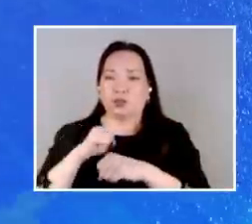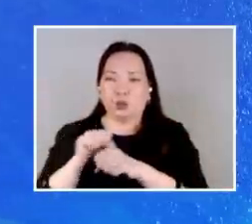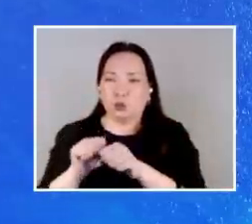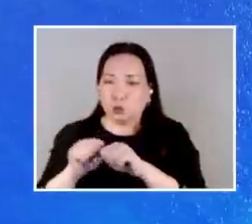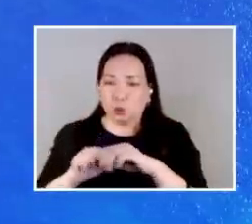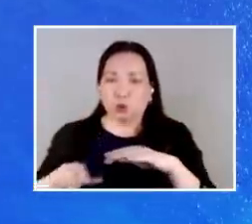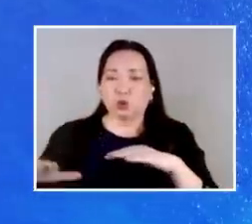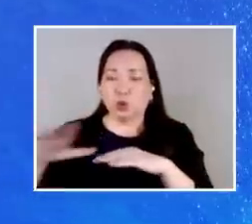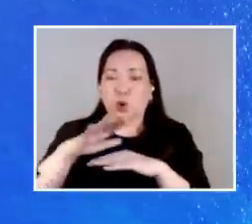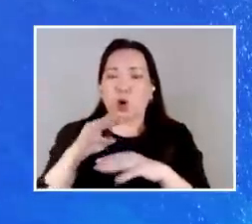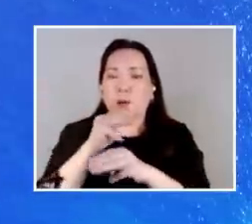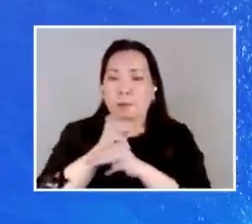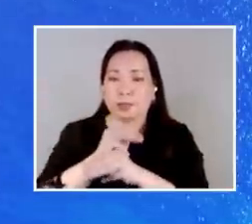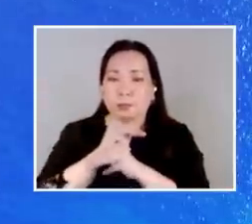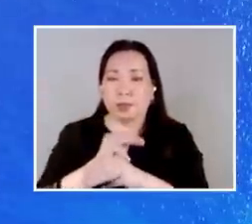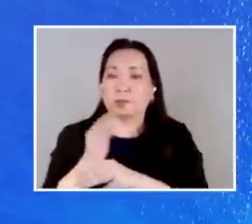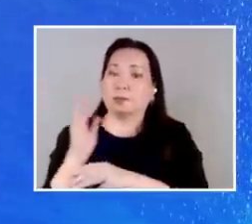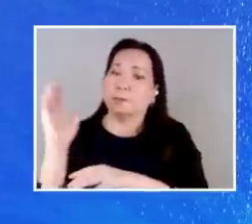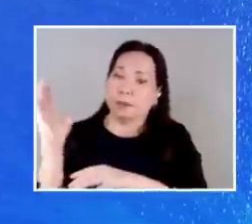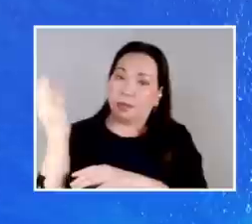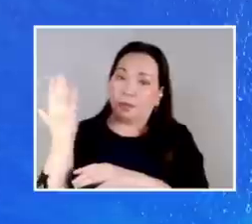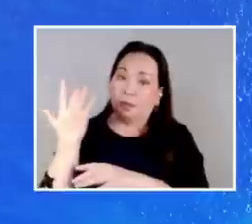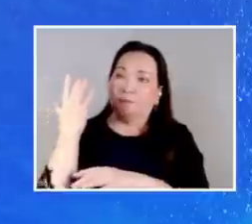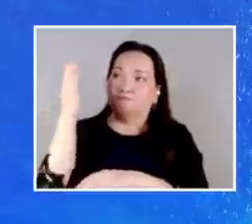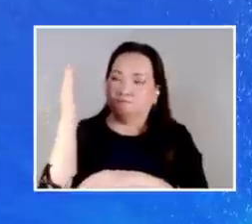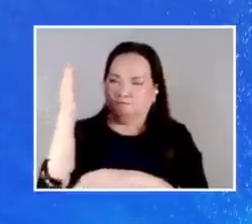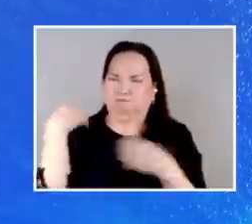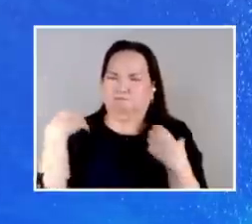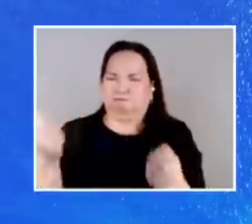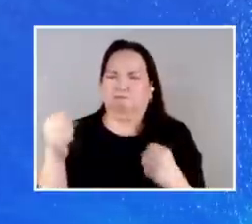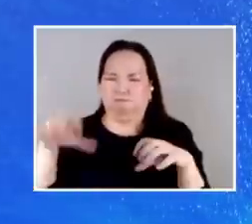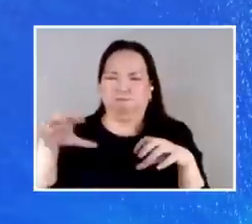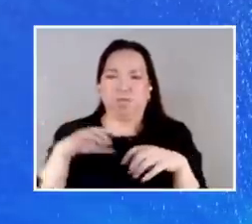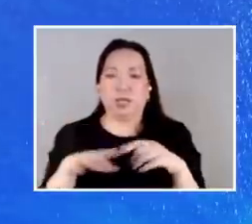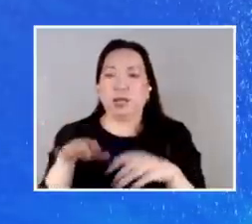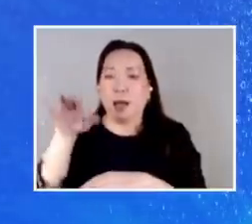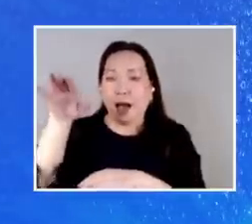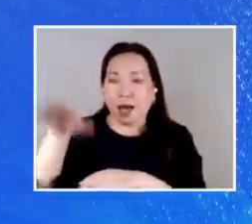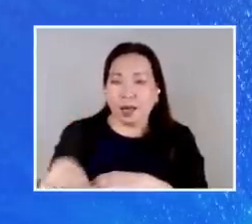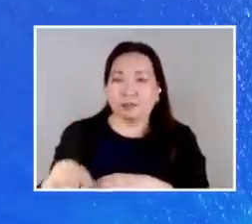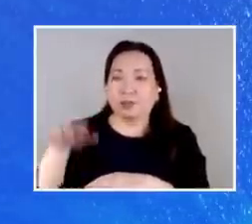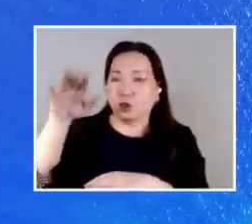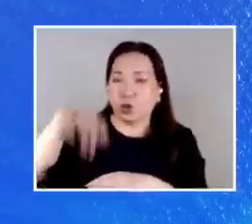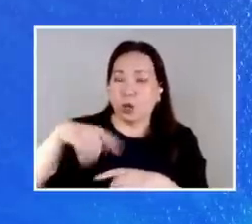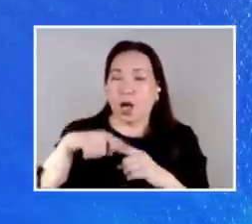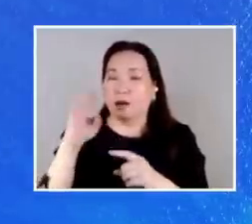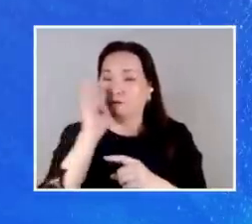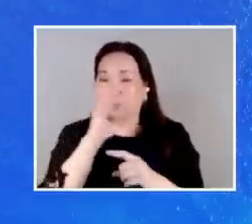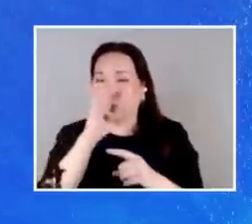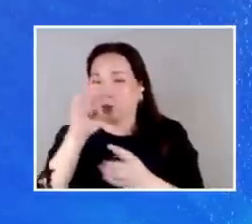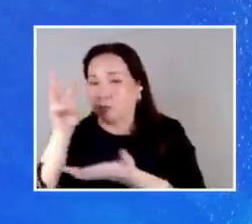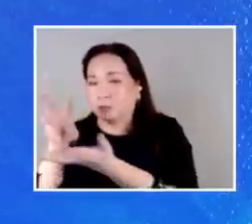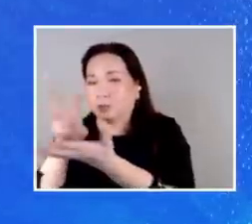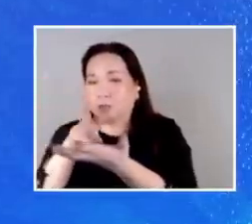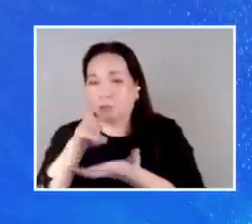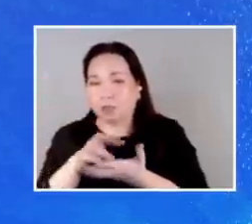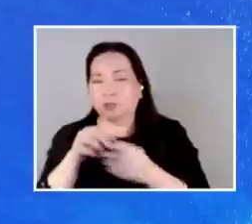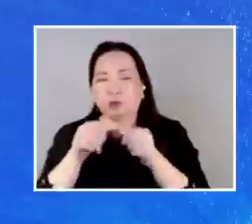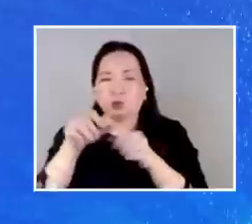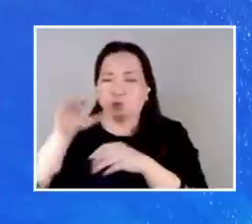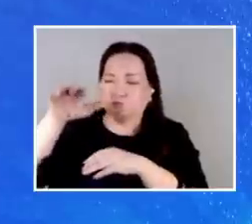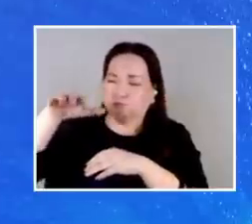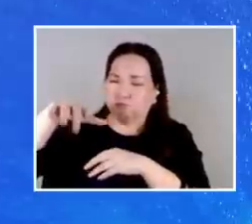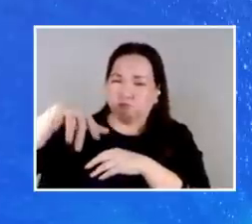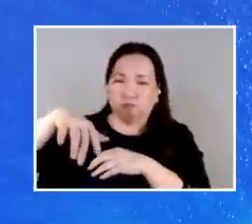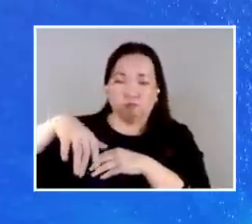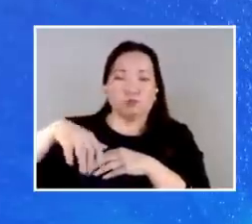at lalakas pa yan sa tanghali. Pagsapit ng hapon, meron na rin pag-ulan sa ibang bahagi ng Bicol Region na magpapatuloy hanggang gabi at